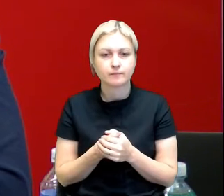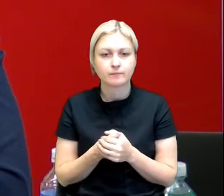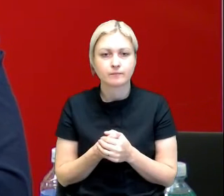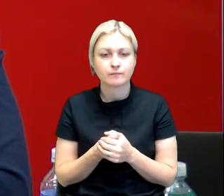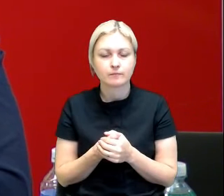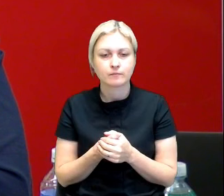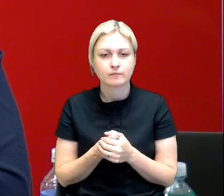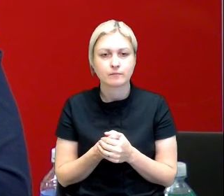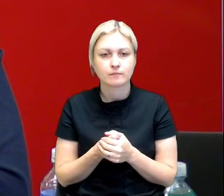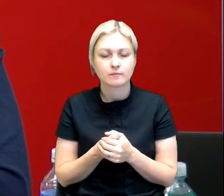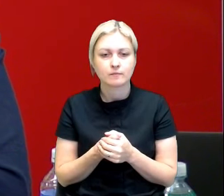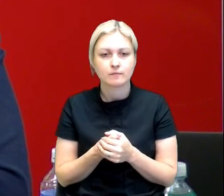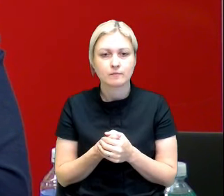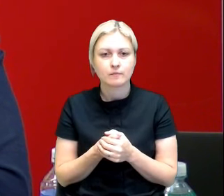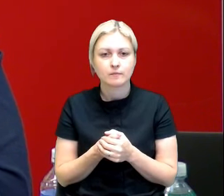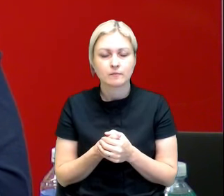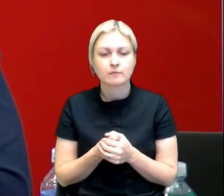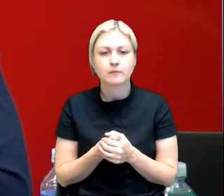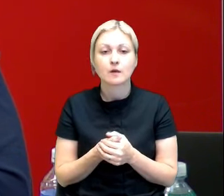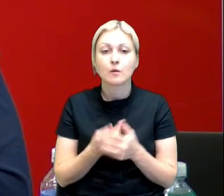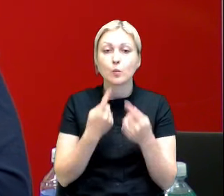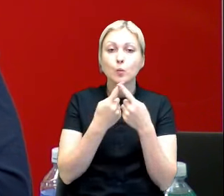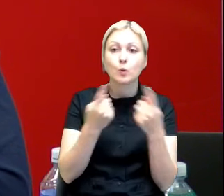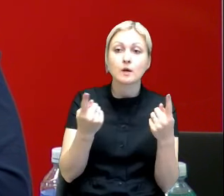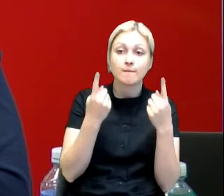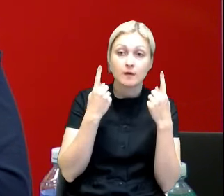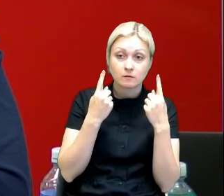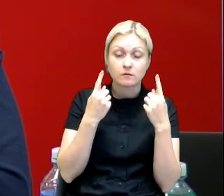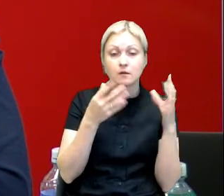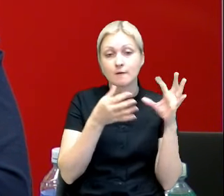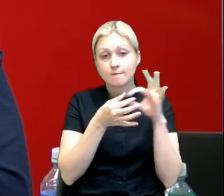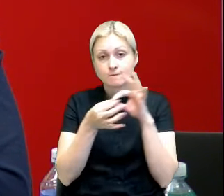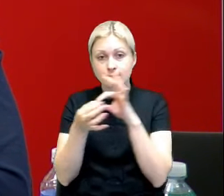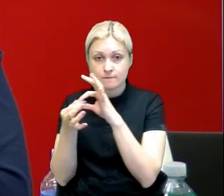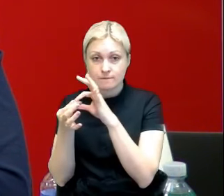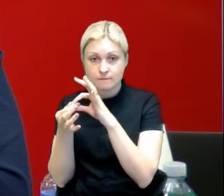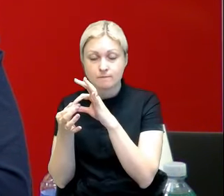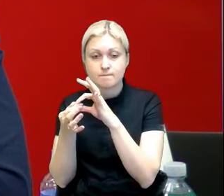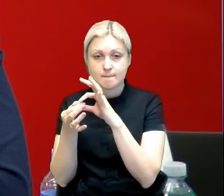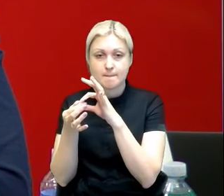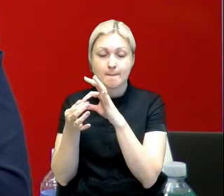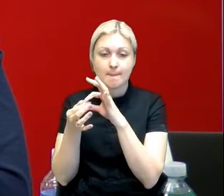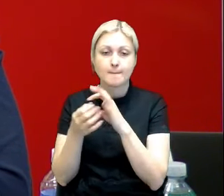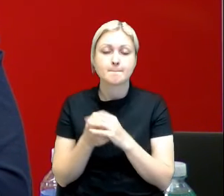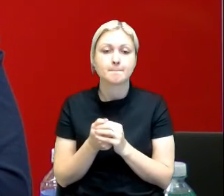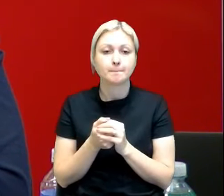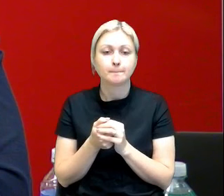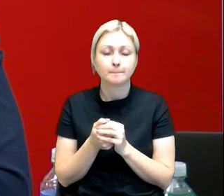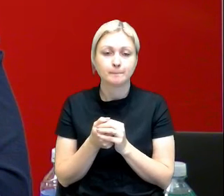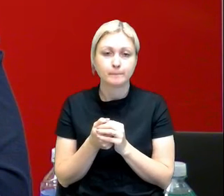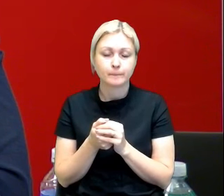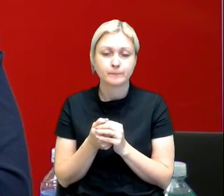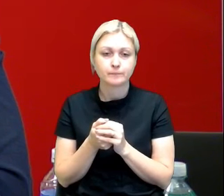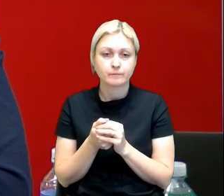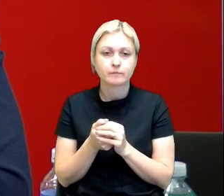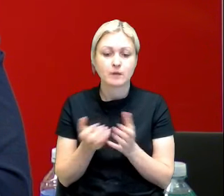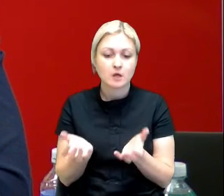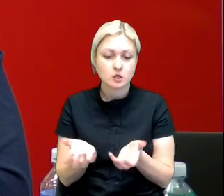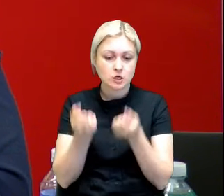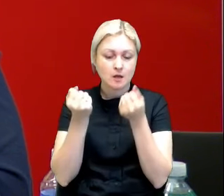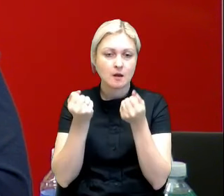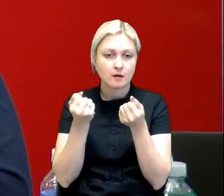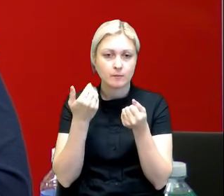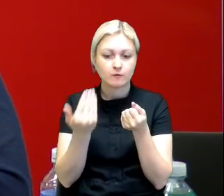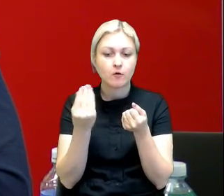kad universitetas kaip dalininkas taip pat turėtų aktyviai dalyvaant siekiant išgelbėti šiandieną nuo tos